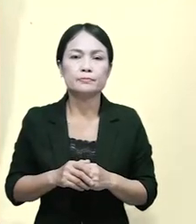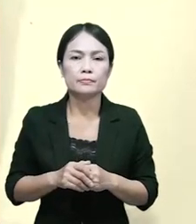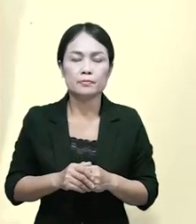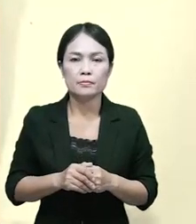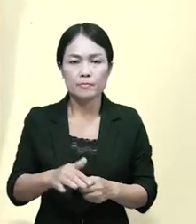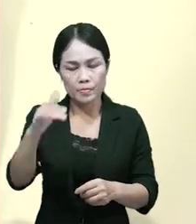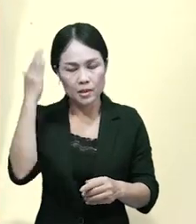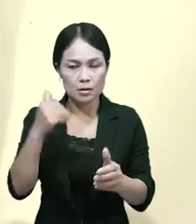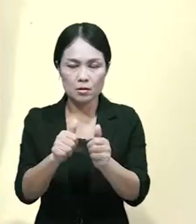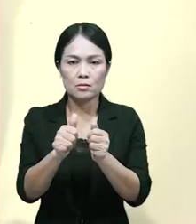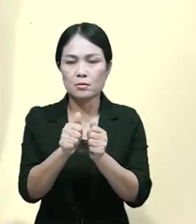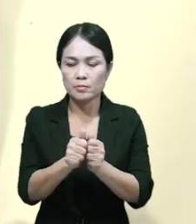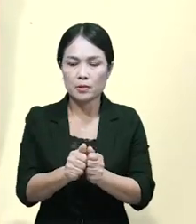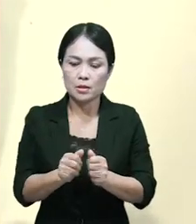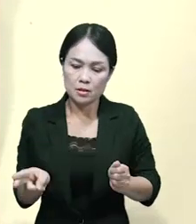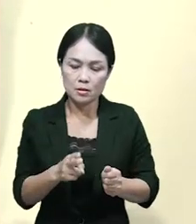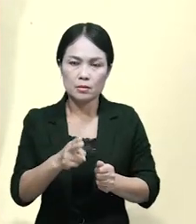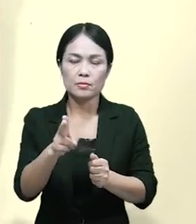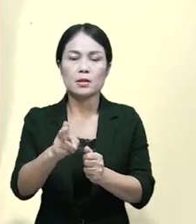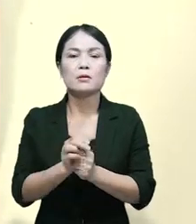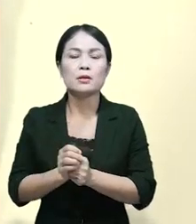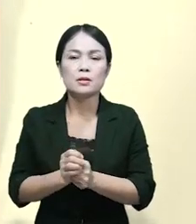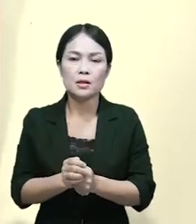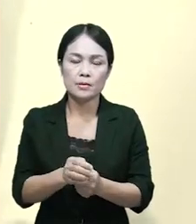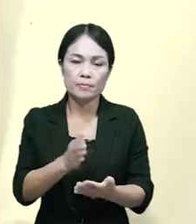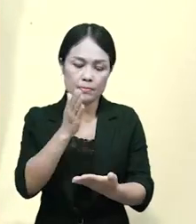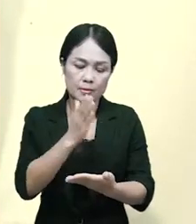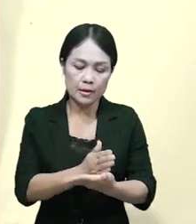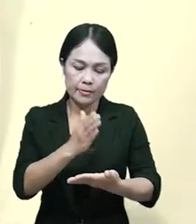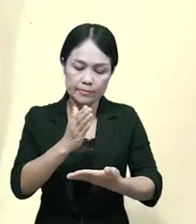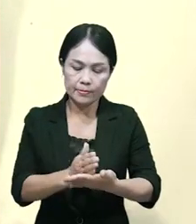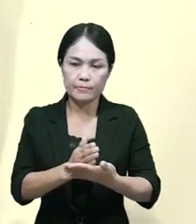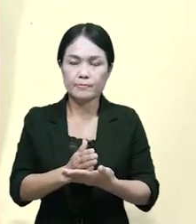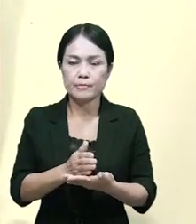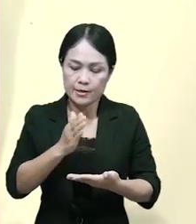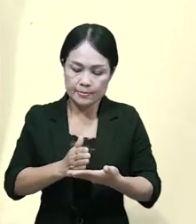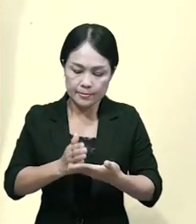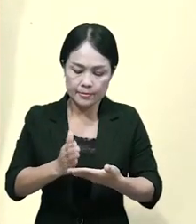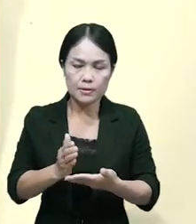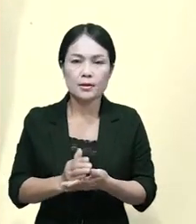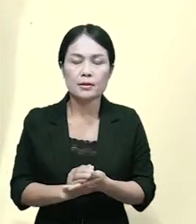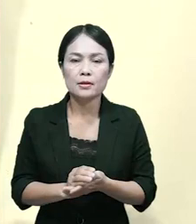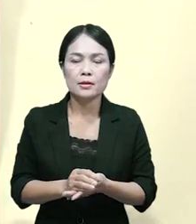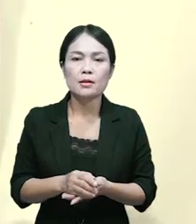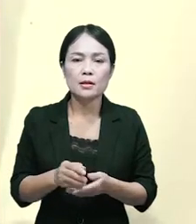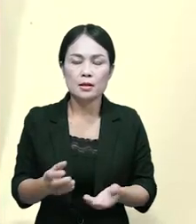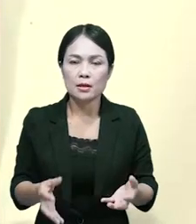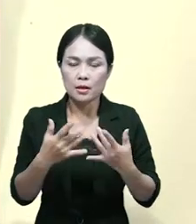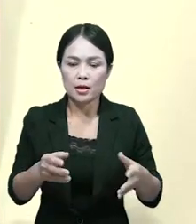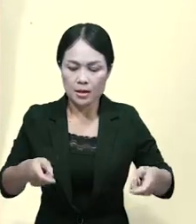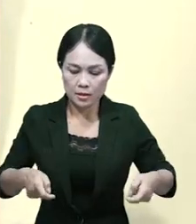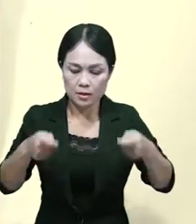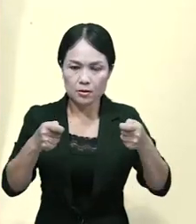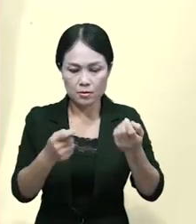ប្តីយកអន្ទង់នោះមកកាប់ចិញ្ច្រាំហើយយកឆ្នាំងមក